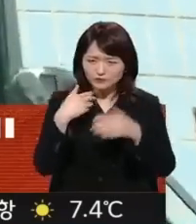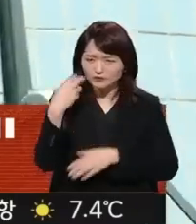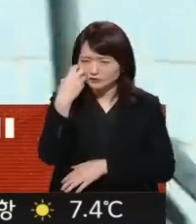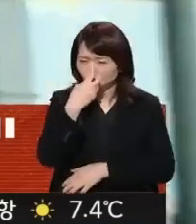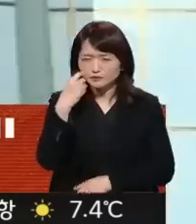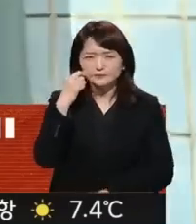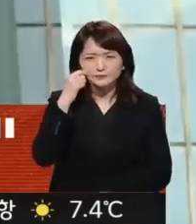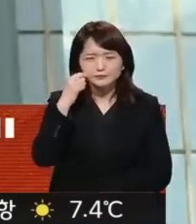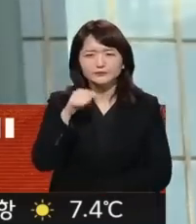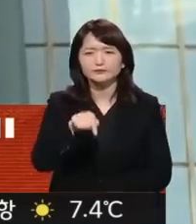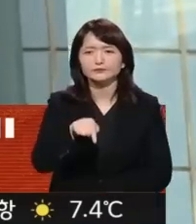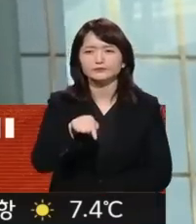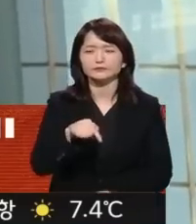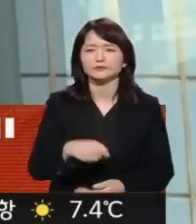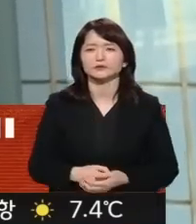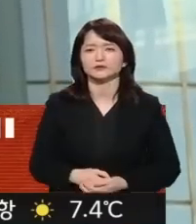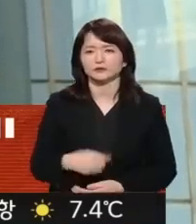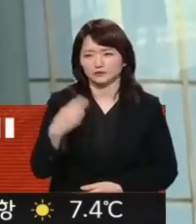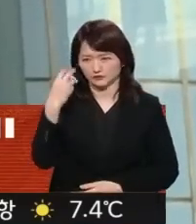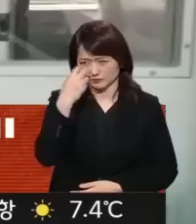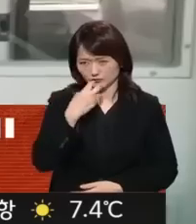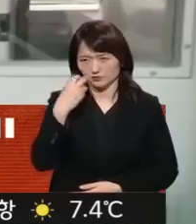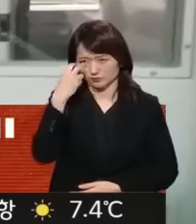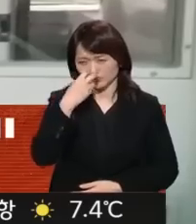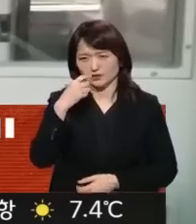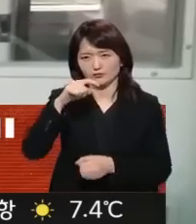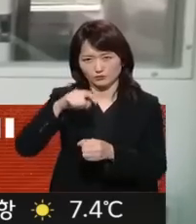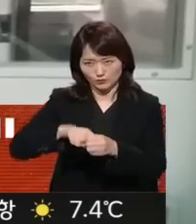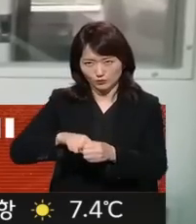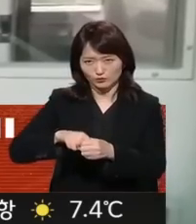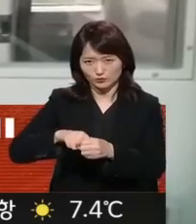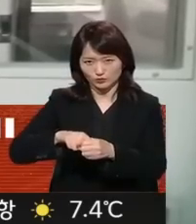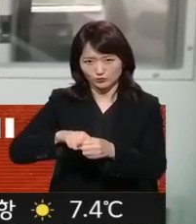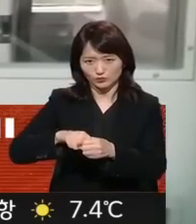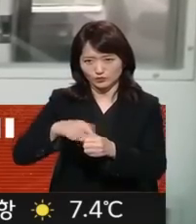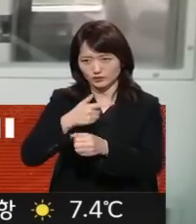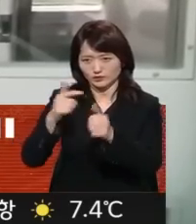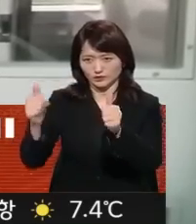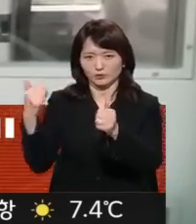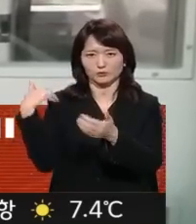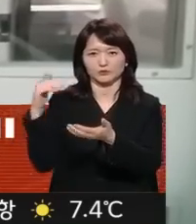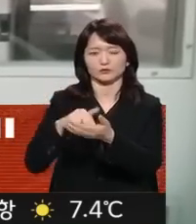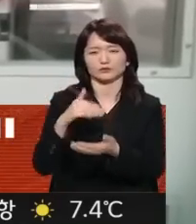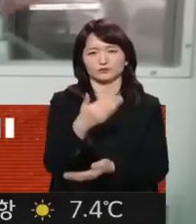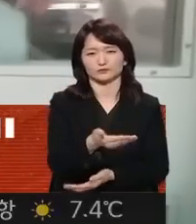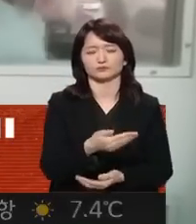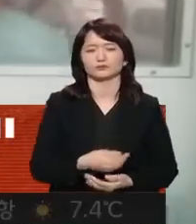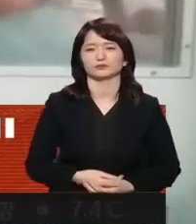못했기 때문에 이것을 심리를 하라고 이심 법원에 돌려보낸 것입니다